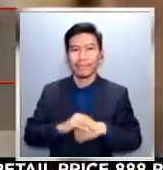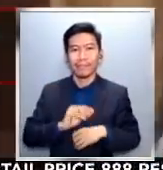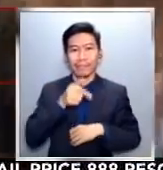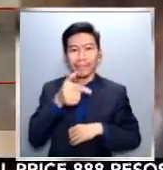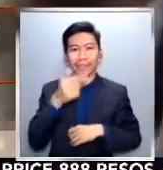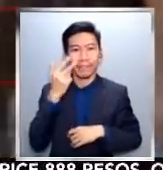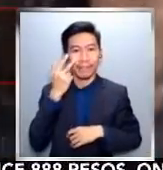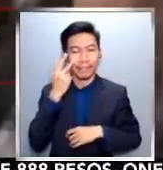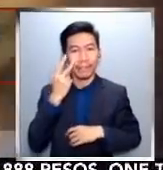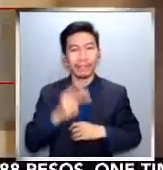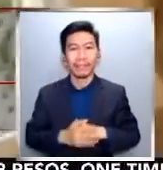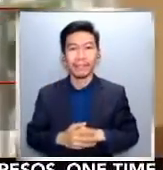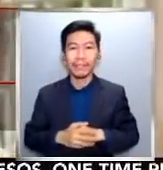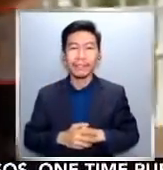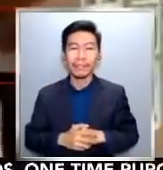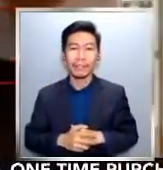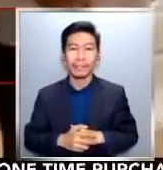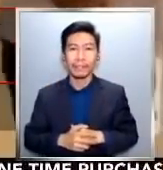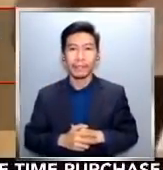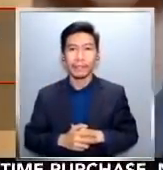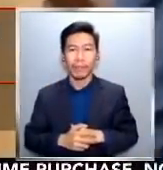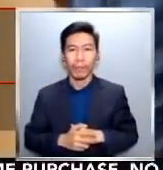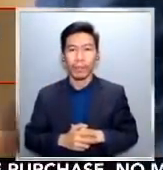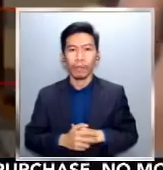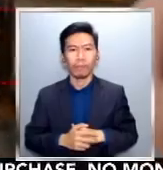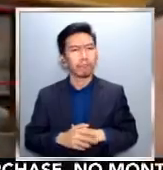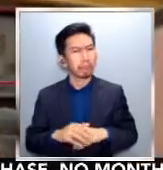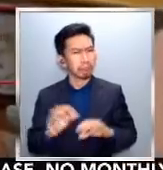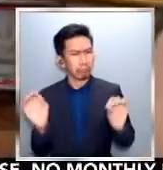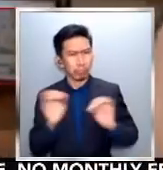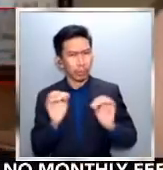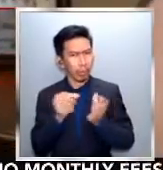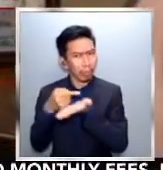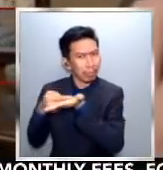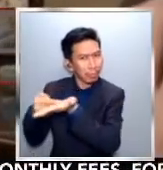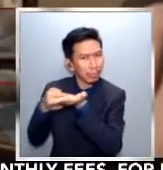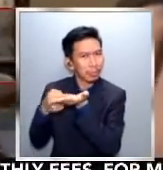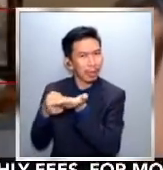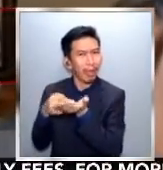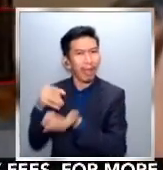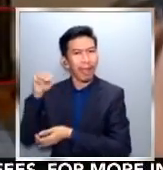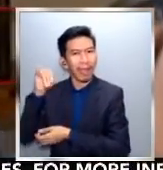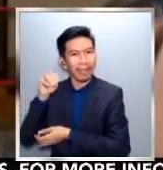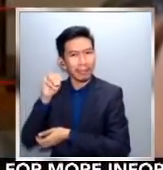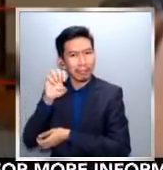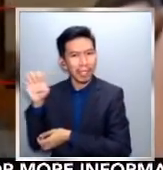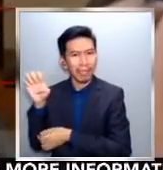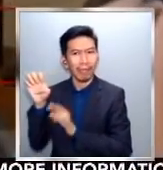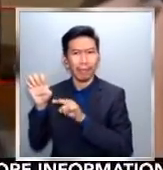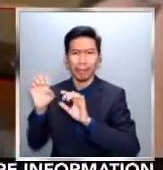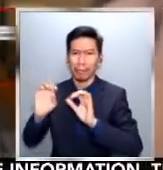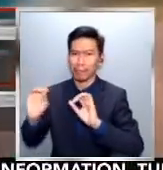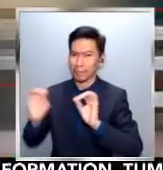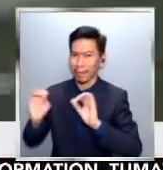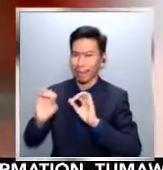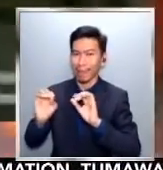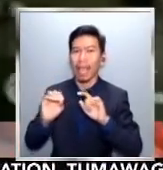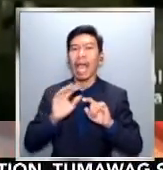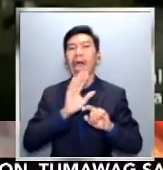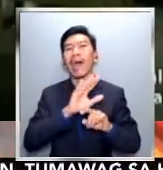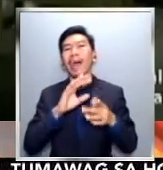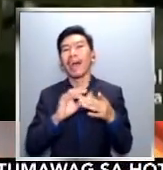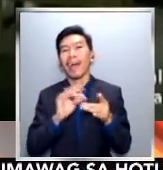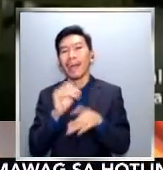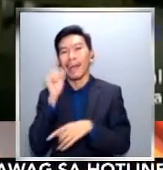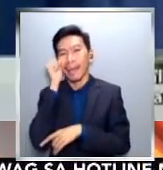Wala raw pag-uusap o meeting tungkol sa pagiging vice-presidente ni Senator Imee Marcos. Yan ang sabi ni Davao City Mayor Sara Duterte sa pahayag